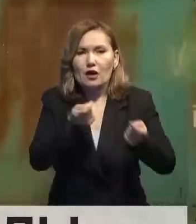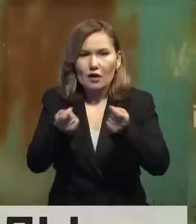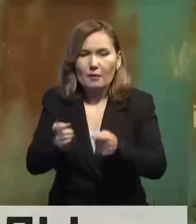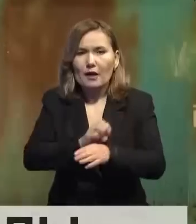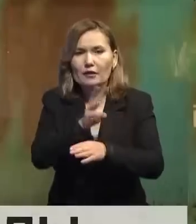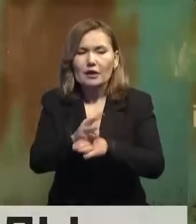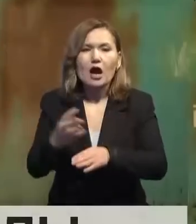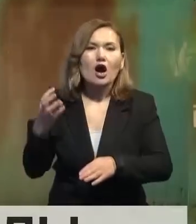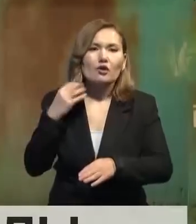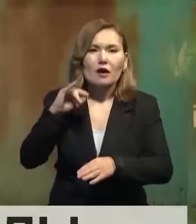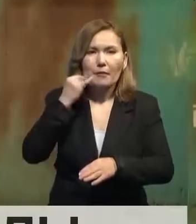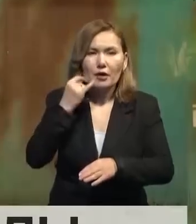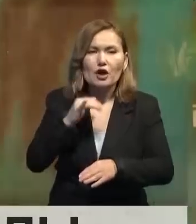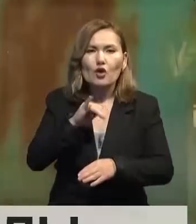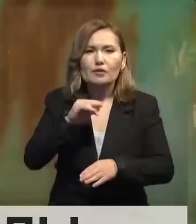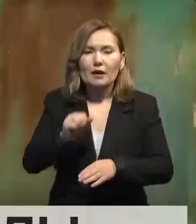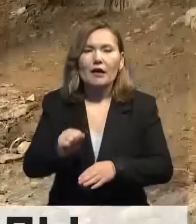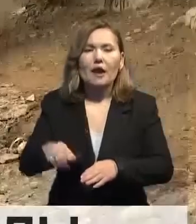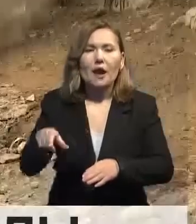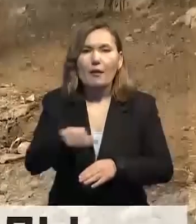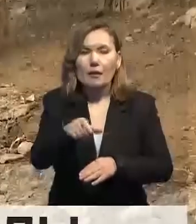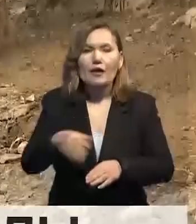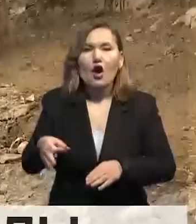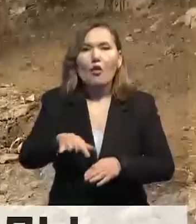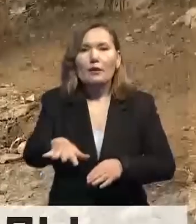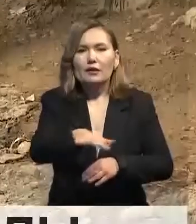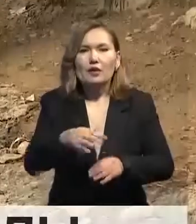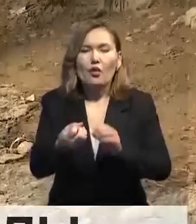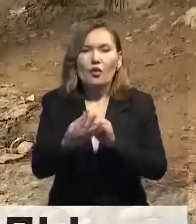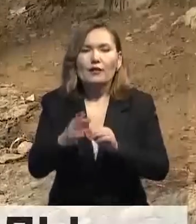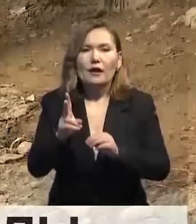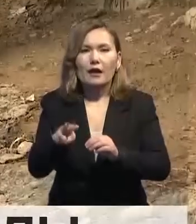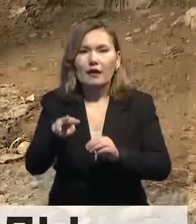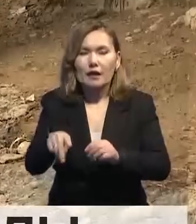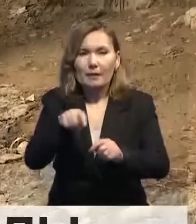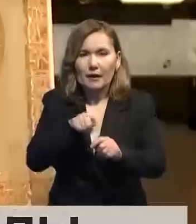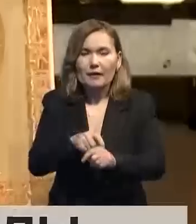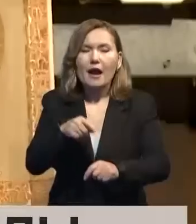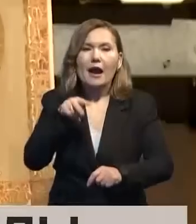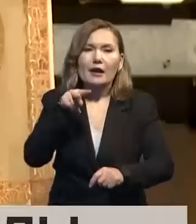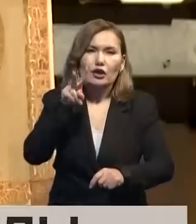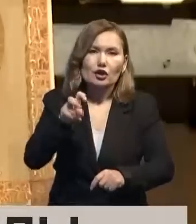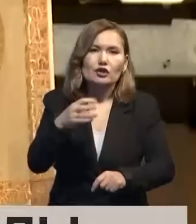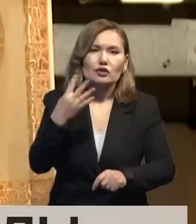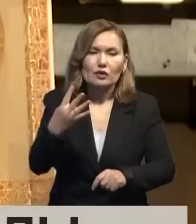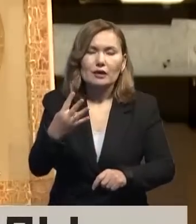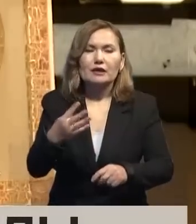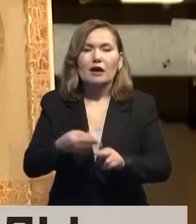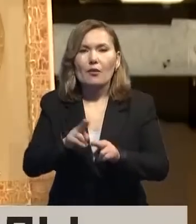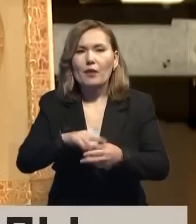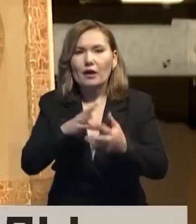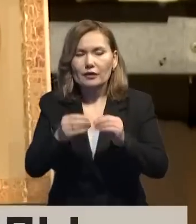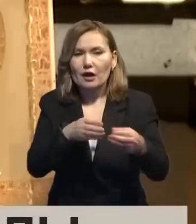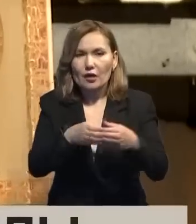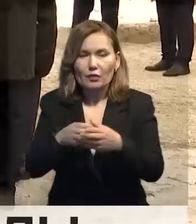кетейік, Қызылорда Павлодар Успенка автожолының облыс аумағындағы 14 шақырымы бірінші, 204 шақырымы екінші